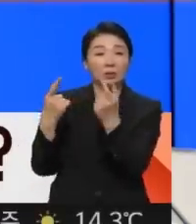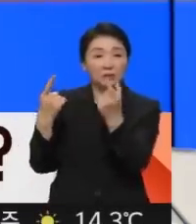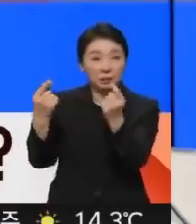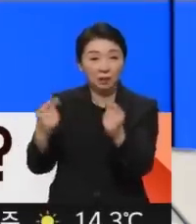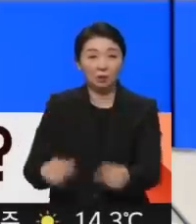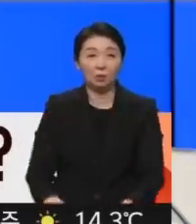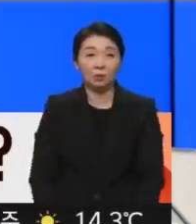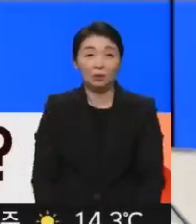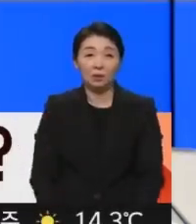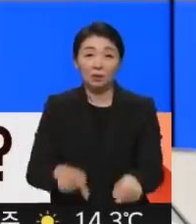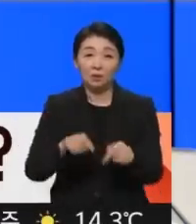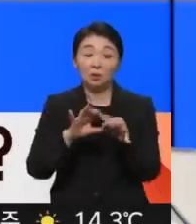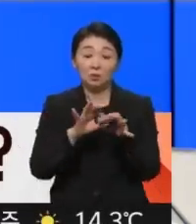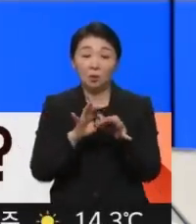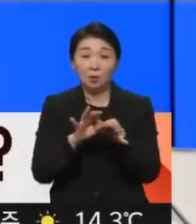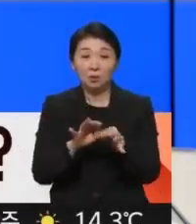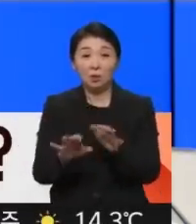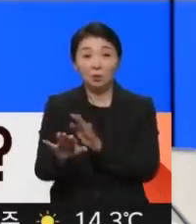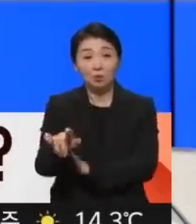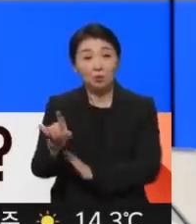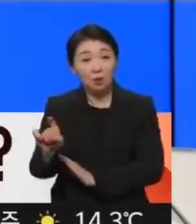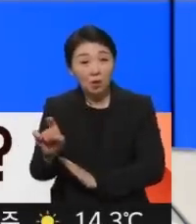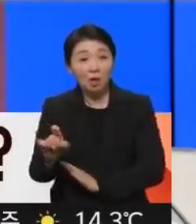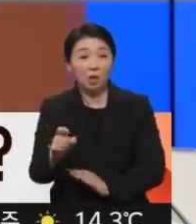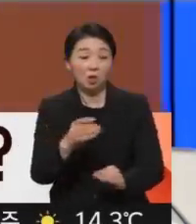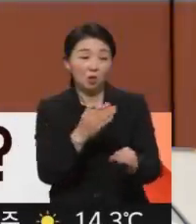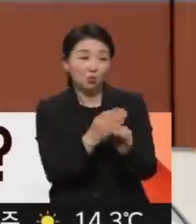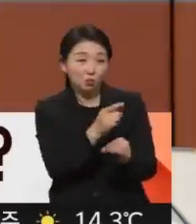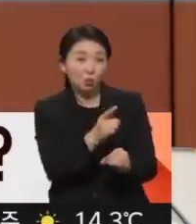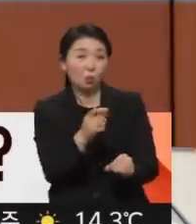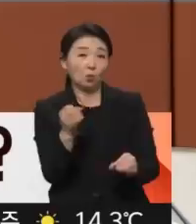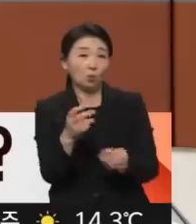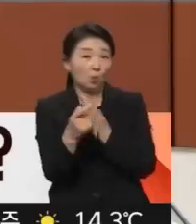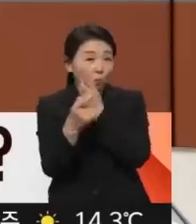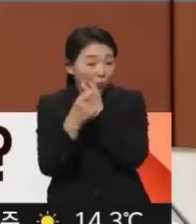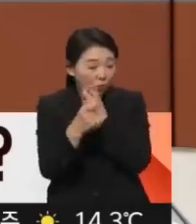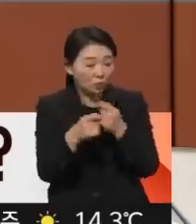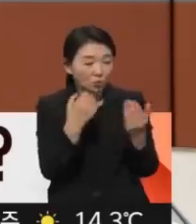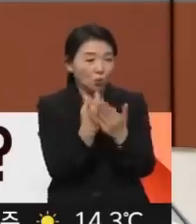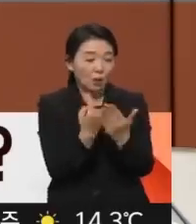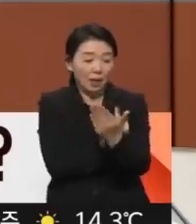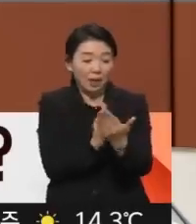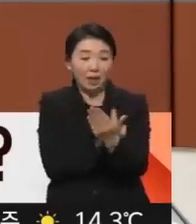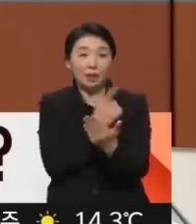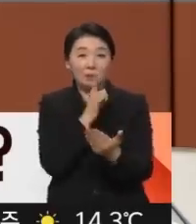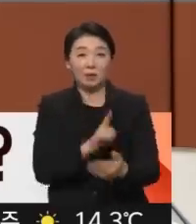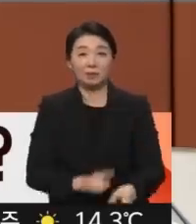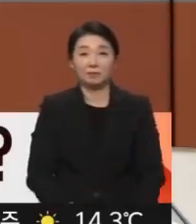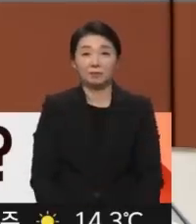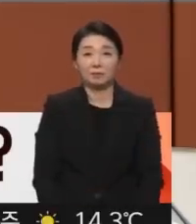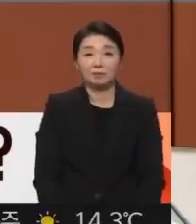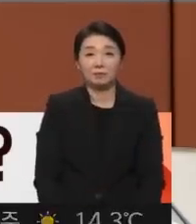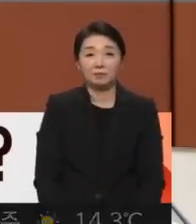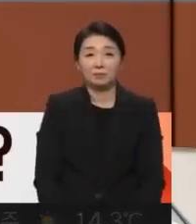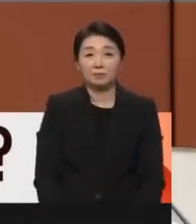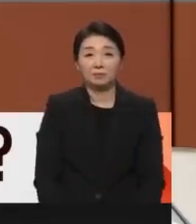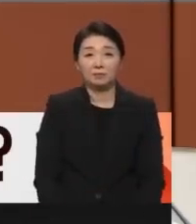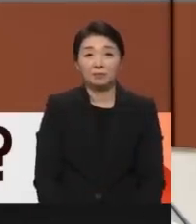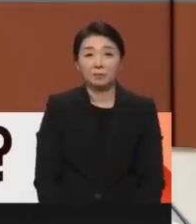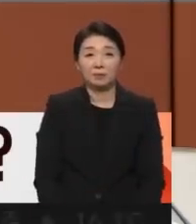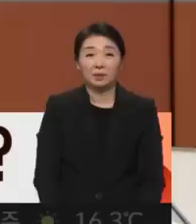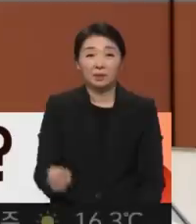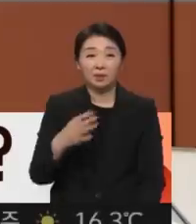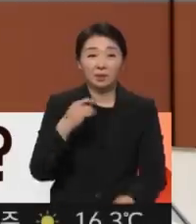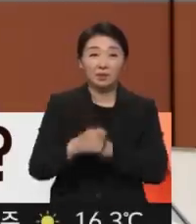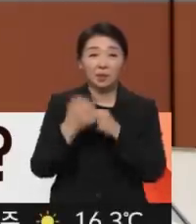여권의 눈에 띄는 우클릭이 중도층은 물론 보수층의 일부 이탈을 가져왔다는 분석까지 내놓고 있는데요. 도로